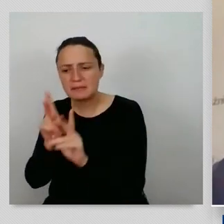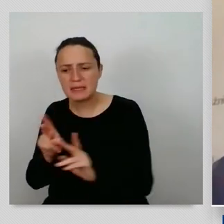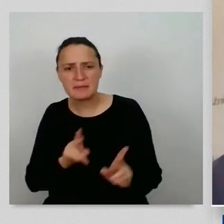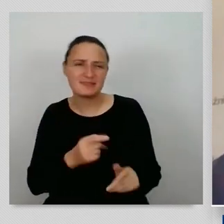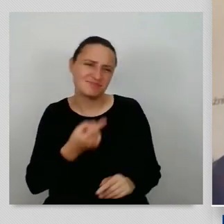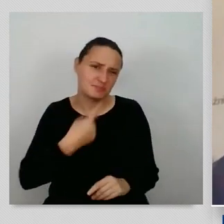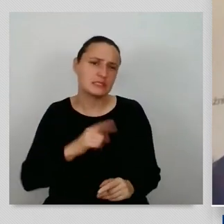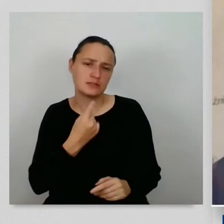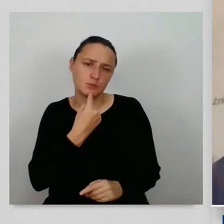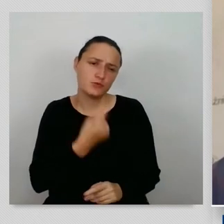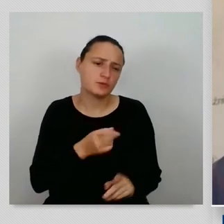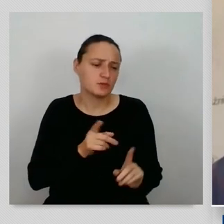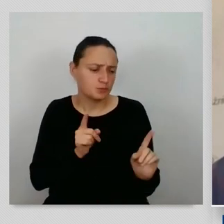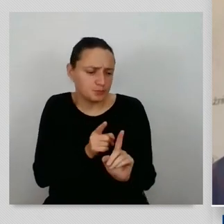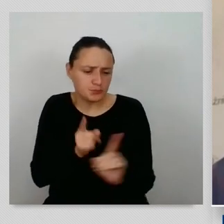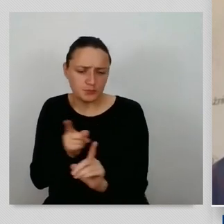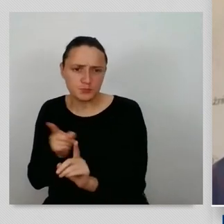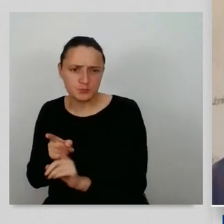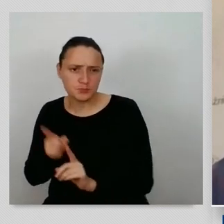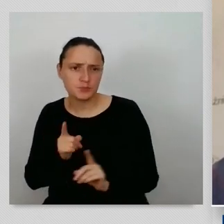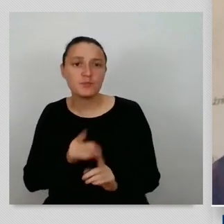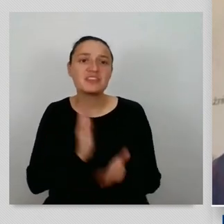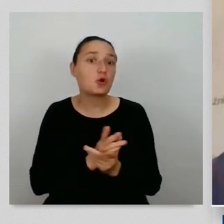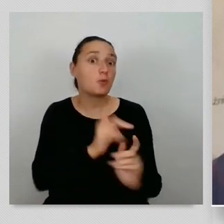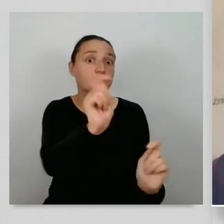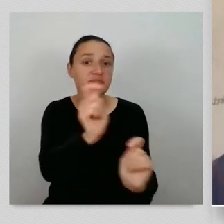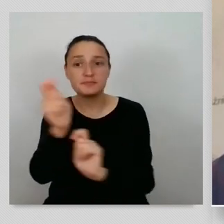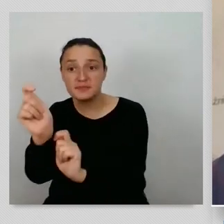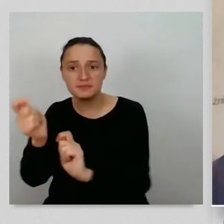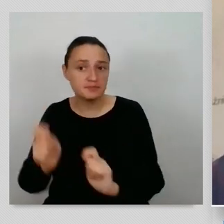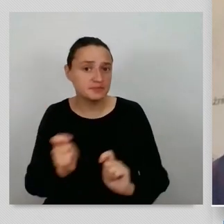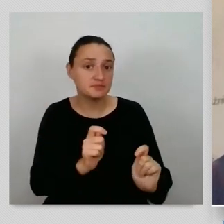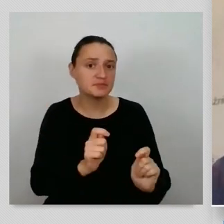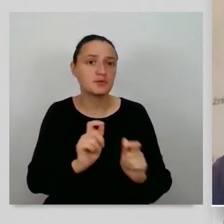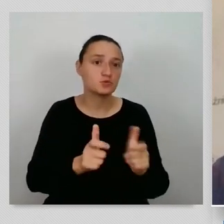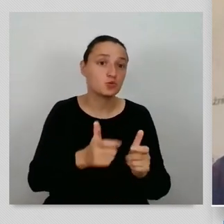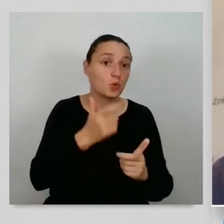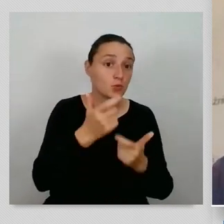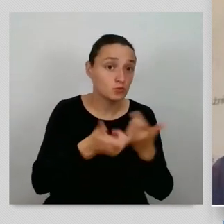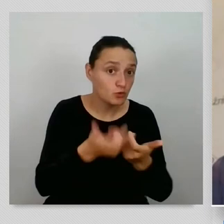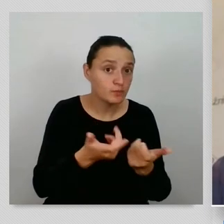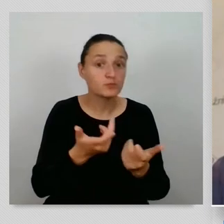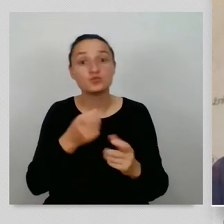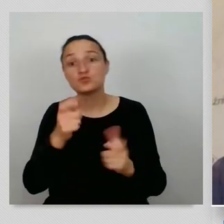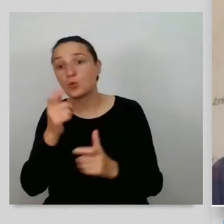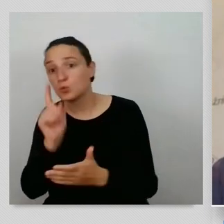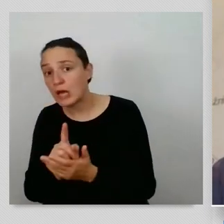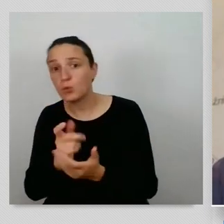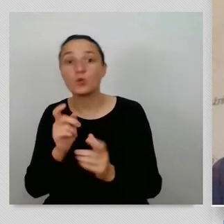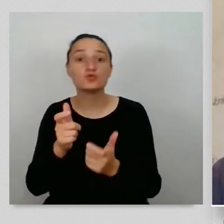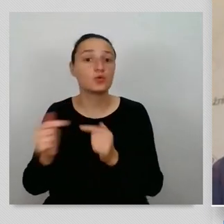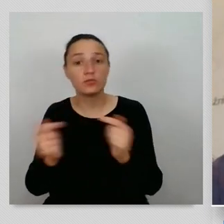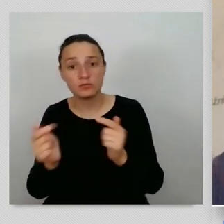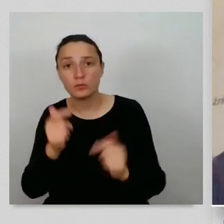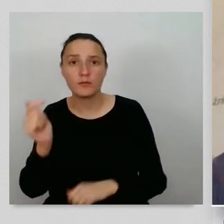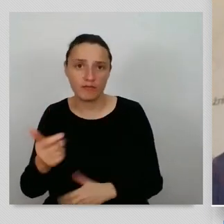wypowiedzi. One nie są kompleksowe, to jest raczej sygnał o tym, co zrobiliśmy, o czym myślimy i co powinno być przedmiotem naszej